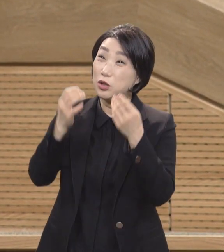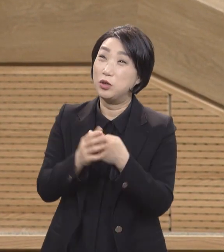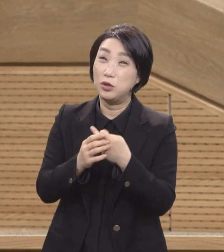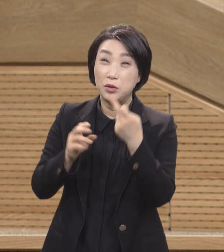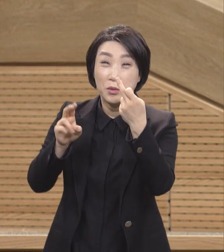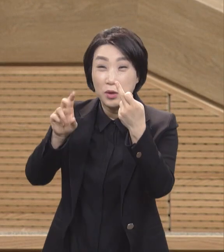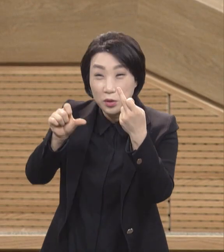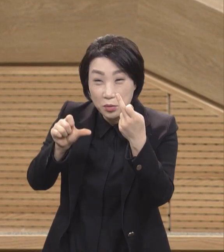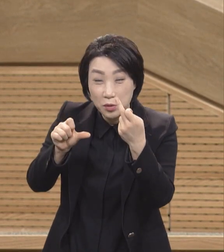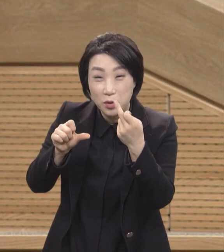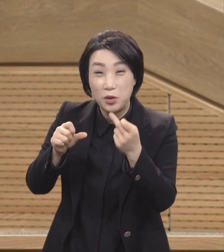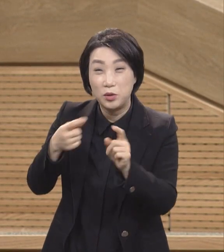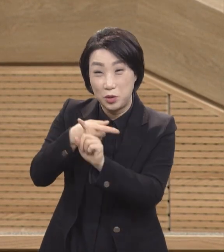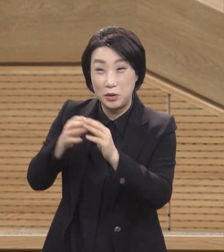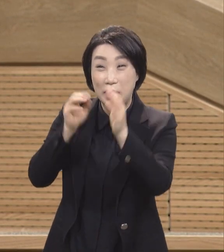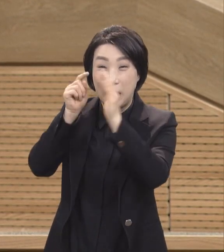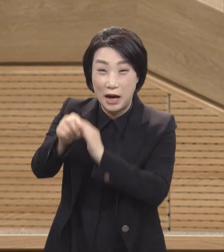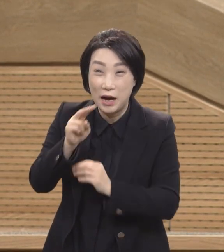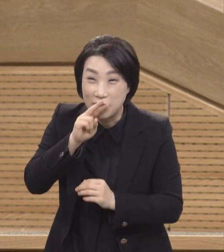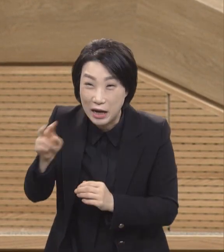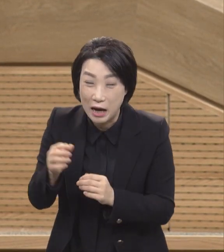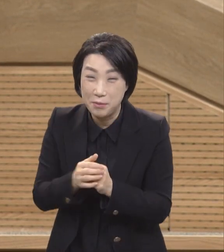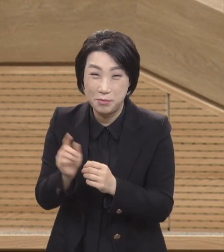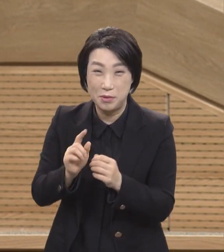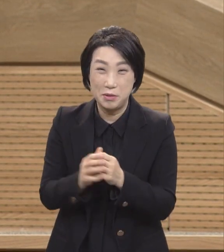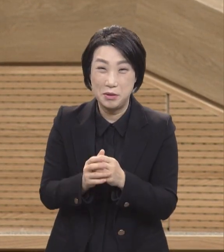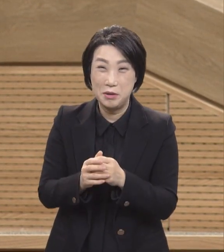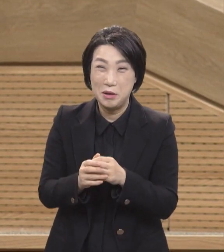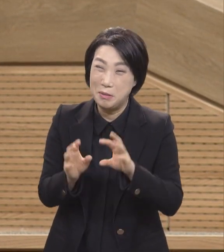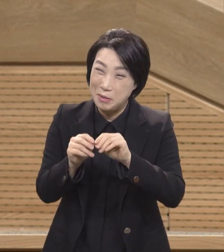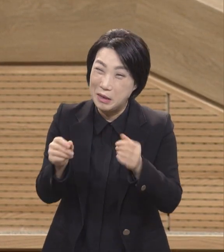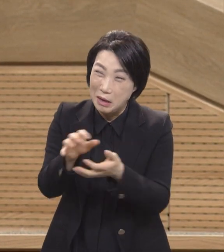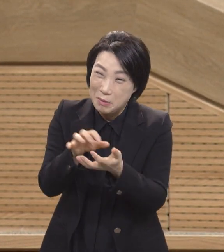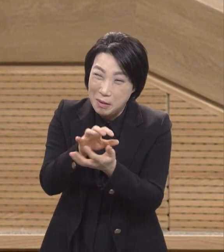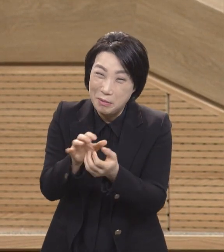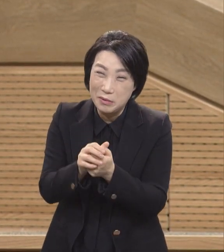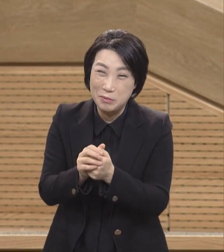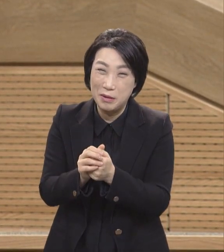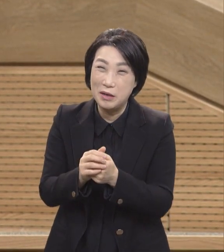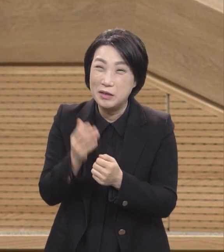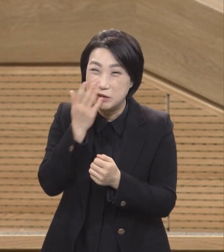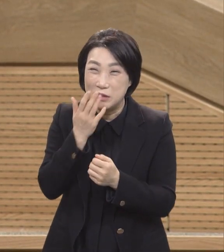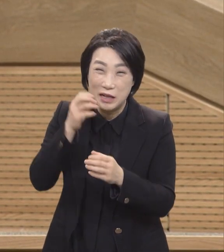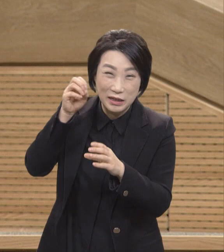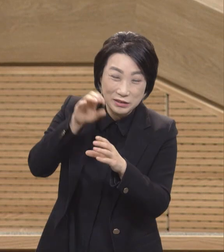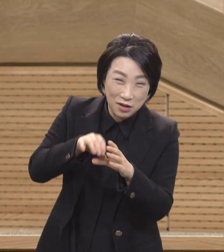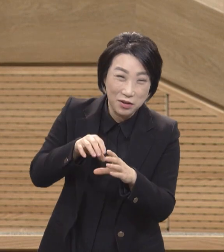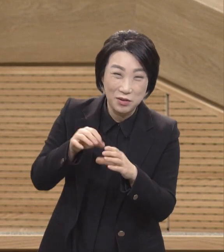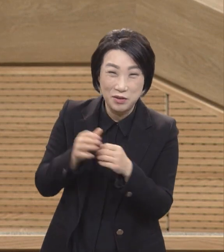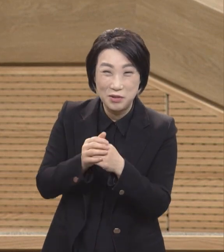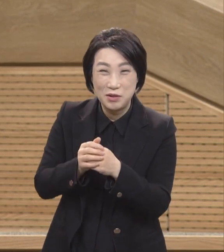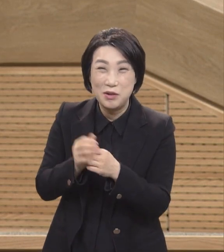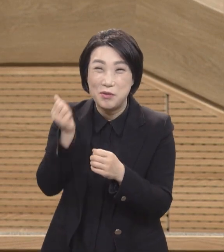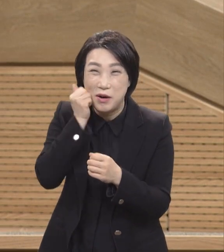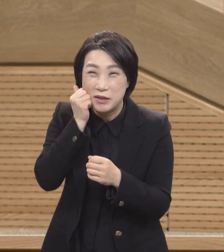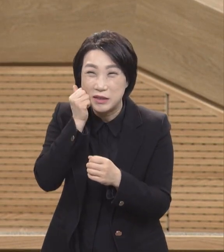가야 그냥 이렇게 막 밀가루 보물인 같은 거 설탕 넣고 보물인 같은 그런